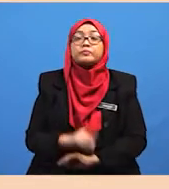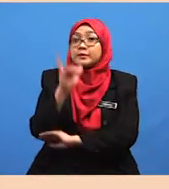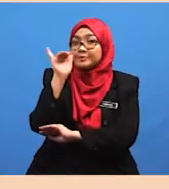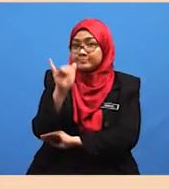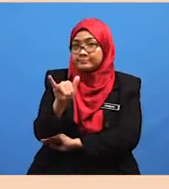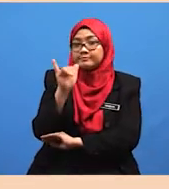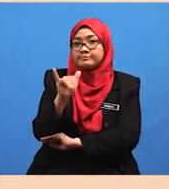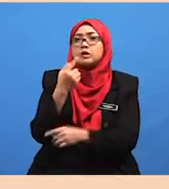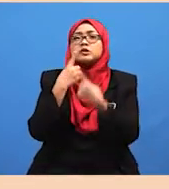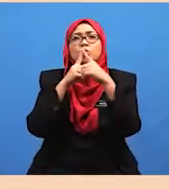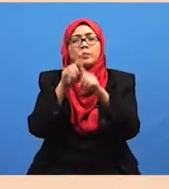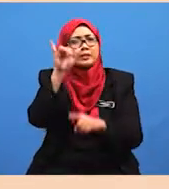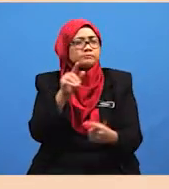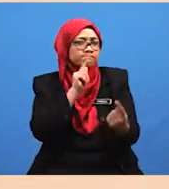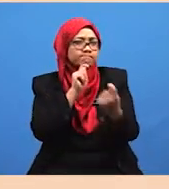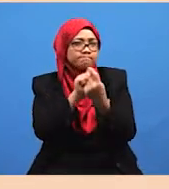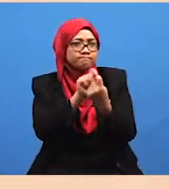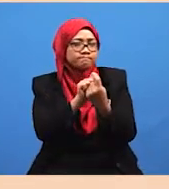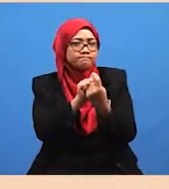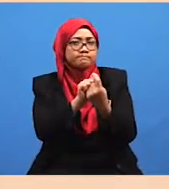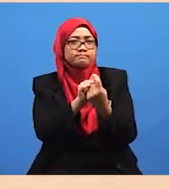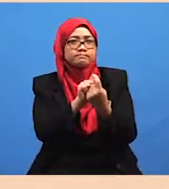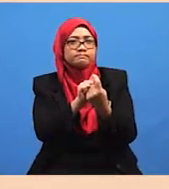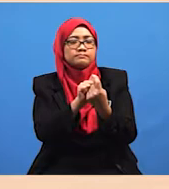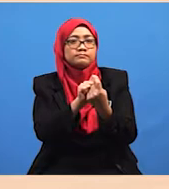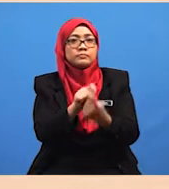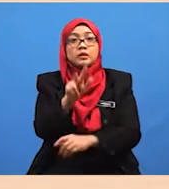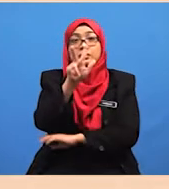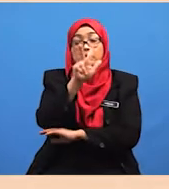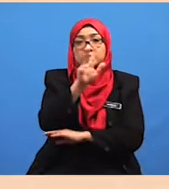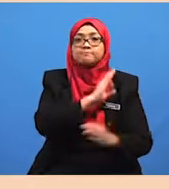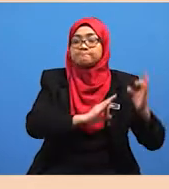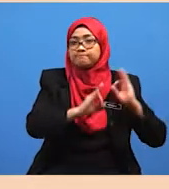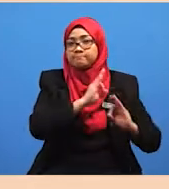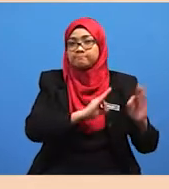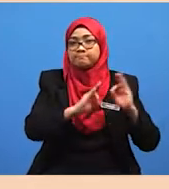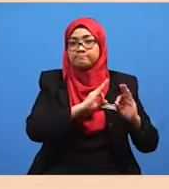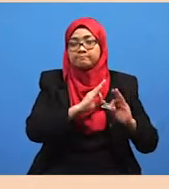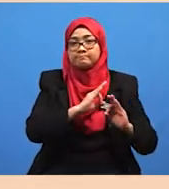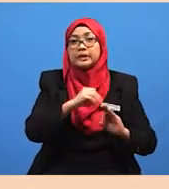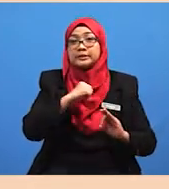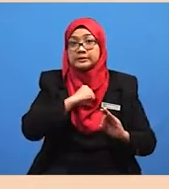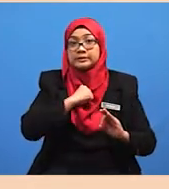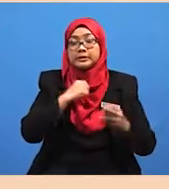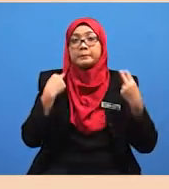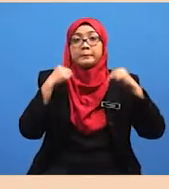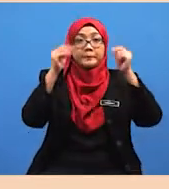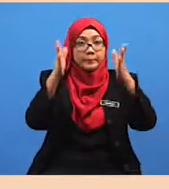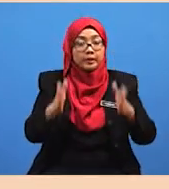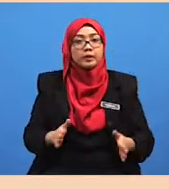Hai jawaban yang tebaik MP3 sifat pribadi Usahawan